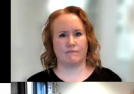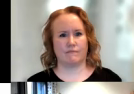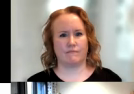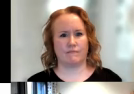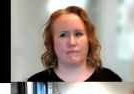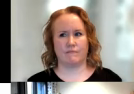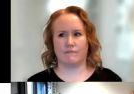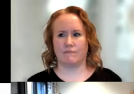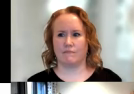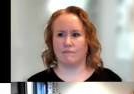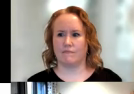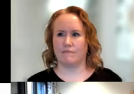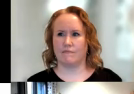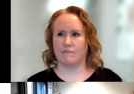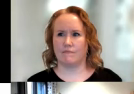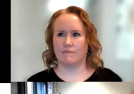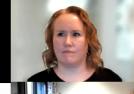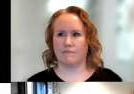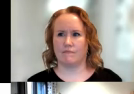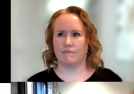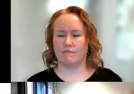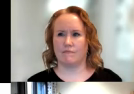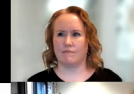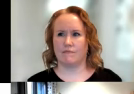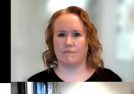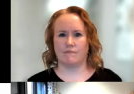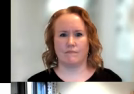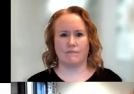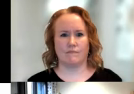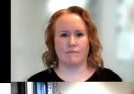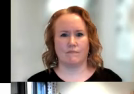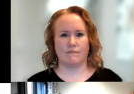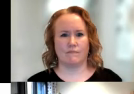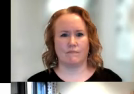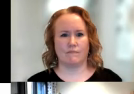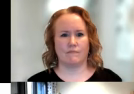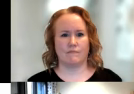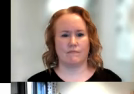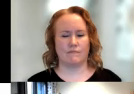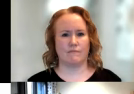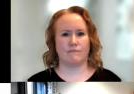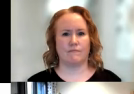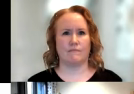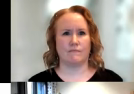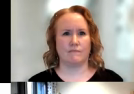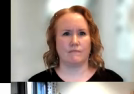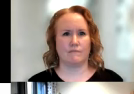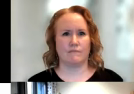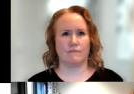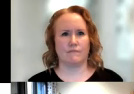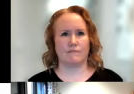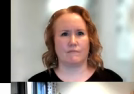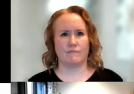Tilgjengelig alternativ. Og her står det at en del av PDF-ene finnes også I Word-filer. Så det